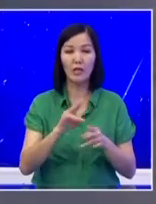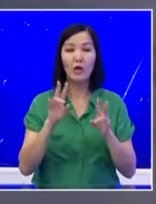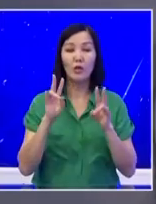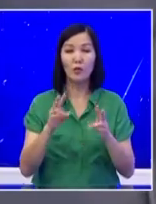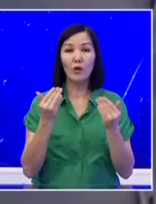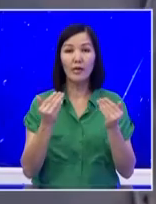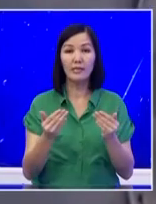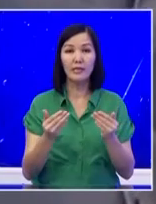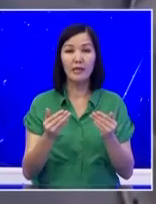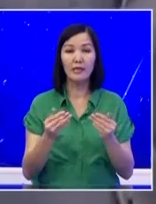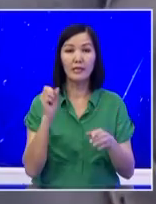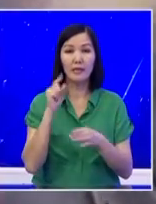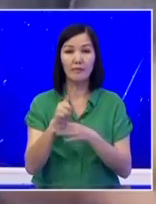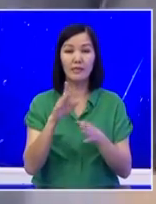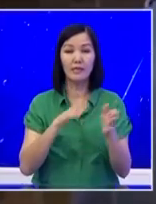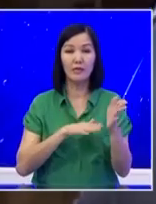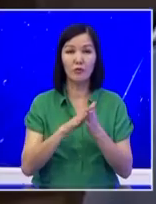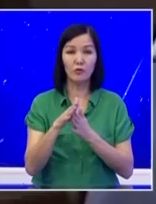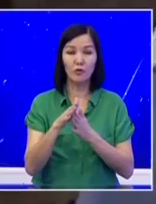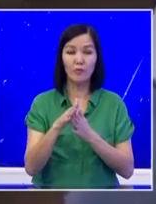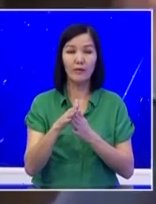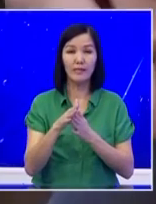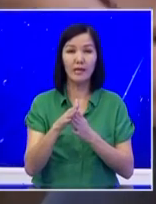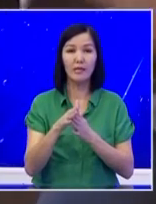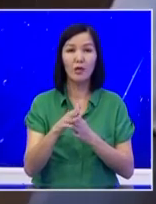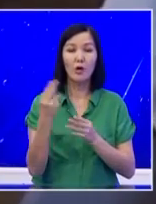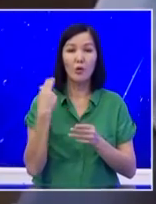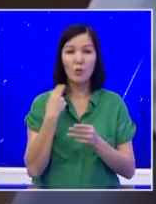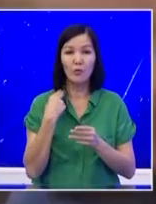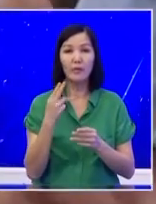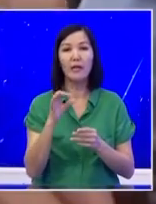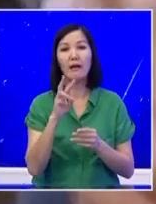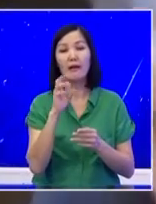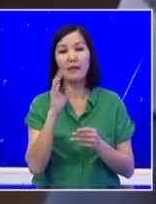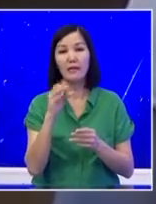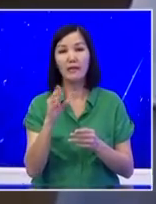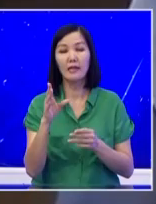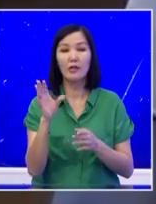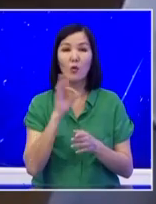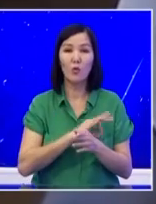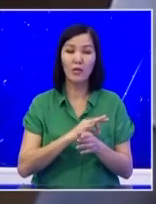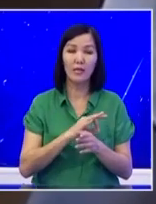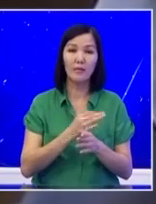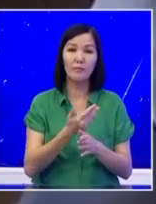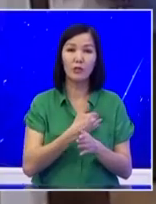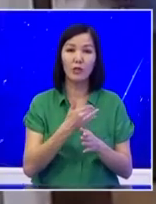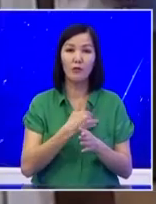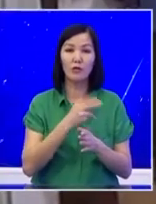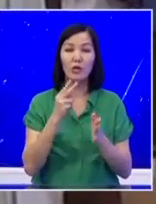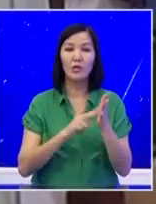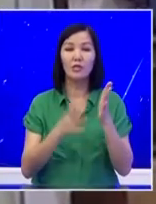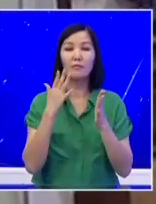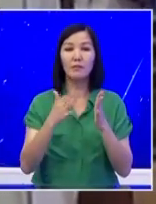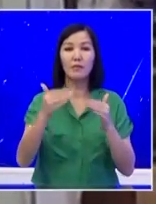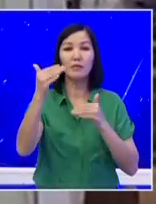қазірдің өзінде шеберге тапсырыстар түсе бастаған. Ұлыбритания мен Канададан да тұтынушылар табылыпты. Енді ол 75-ші өлшемдіні